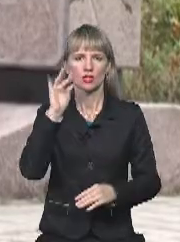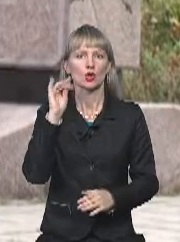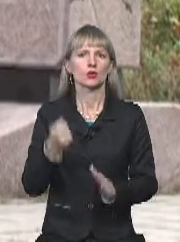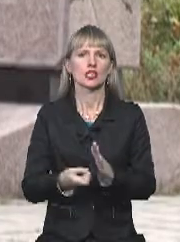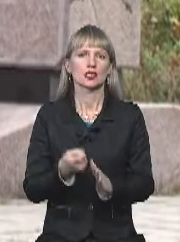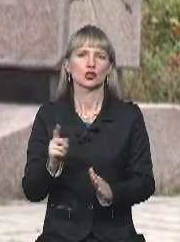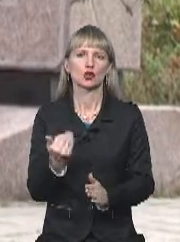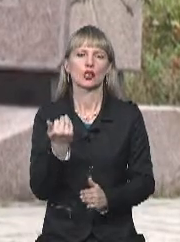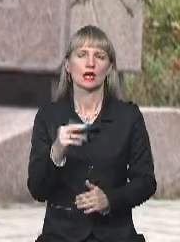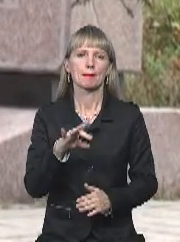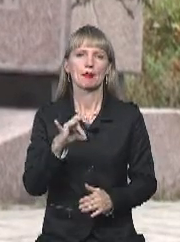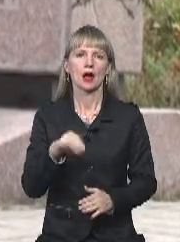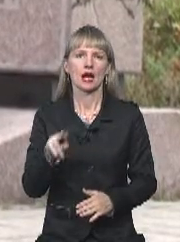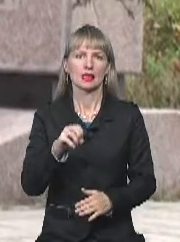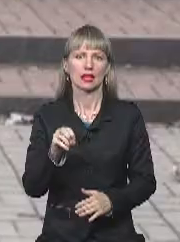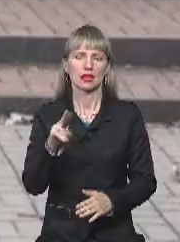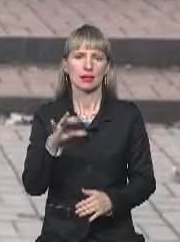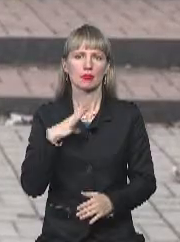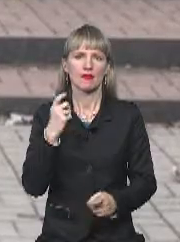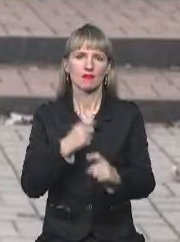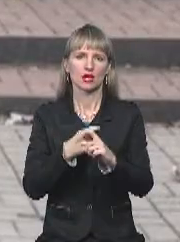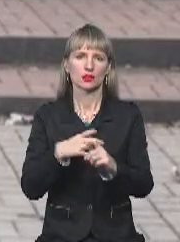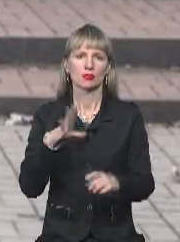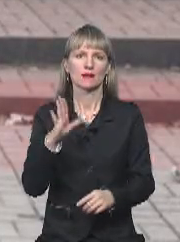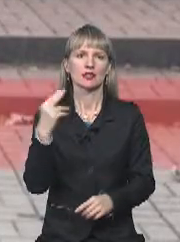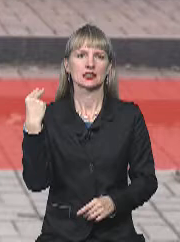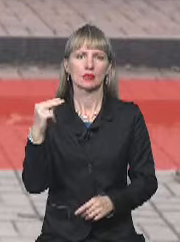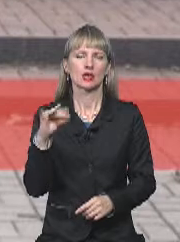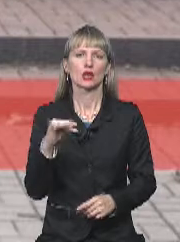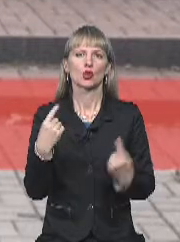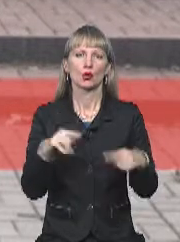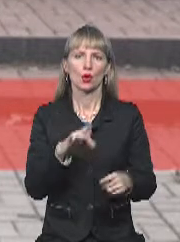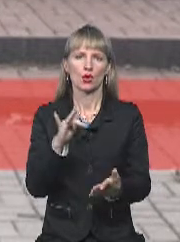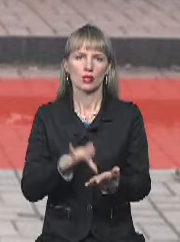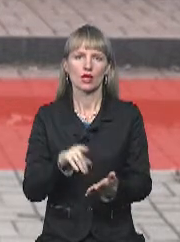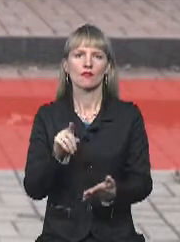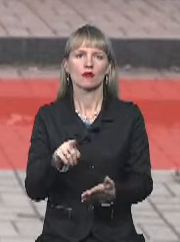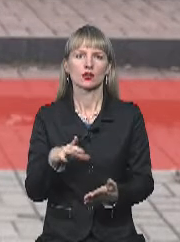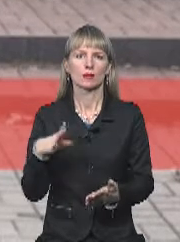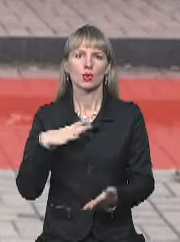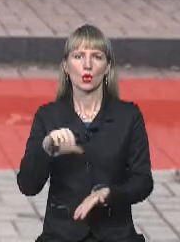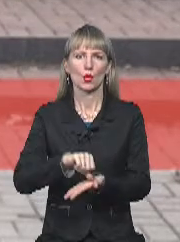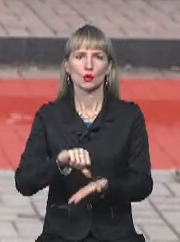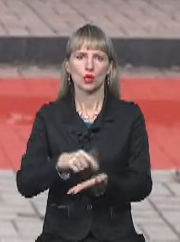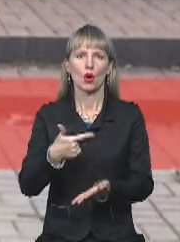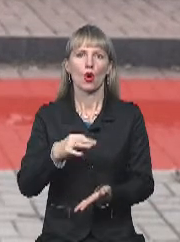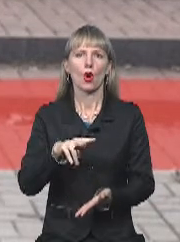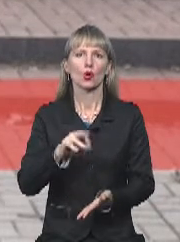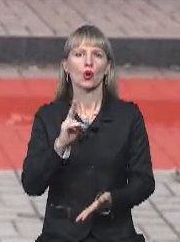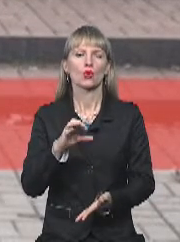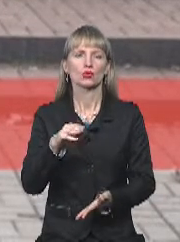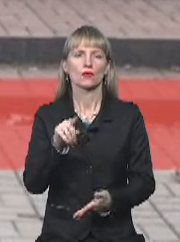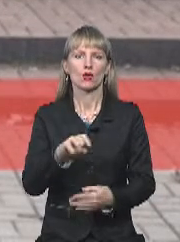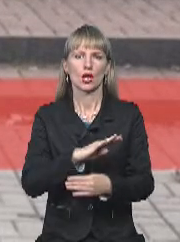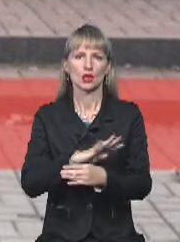дізналися, що їхні прадіди були фашистами. Були у Запоріжжі та в інших містах, і вони були учасниками Голокосту. Вони